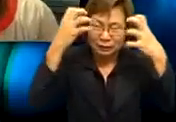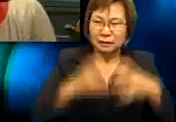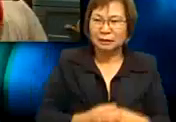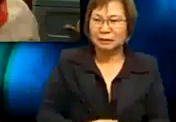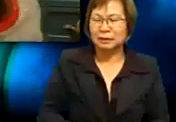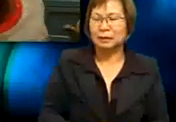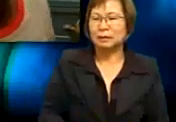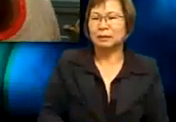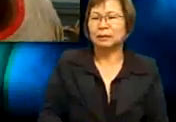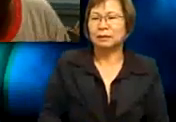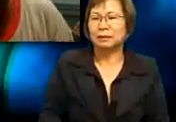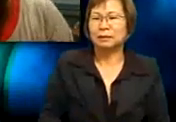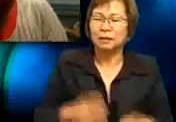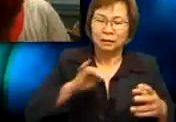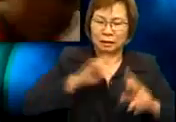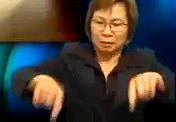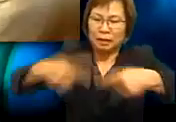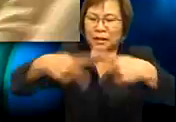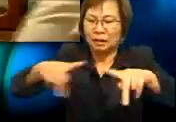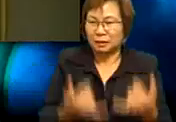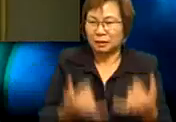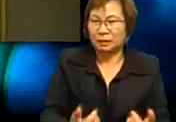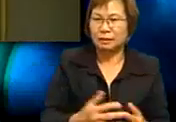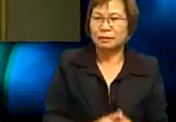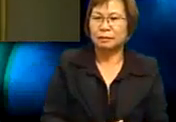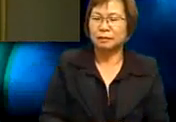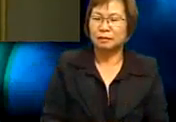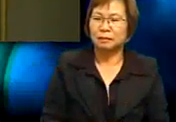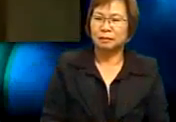ya lah Tok, Udin pergi kedai sekarang ya.